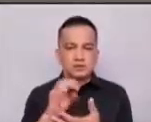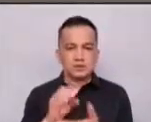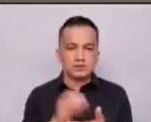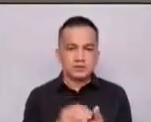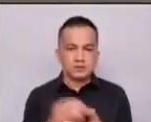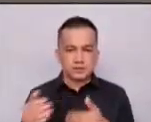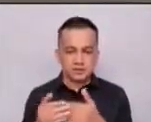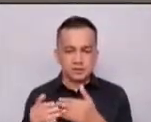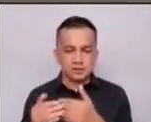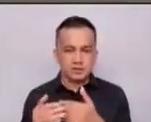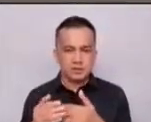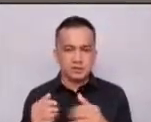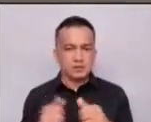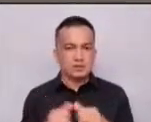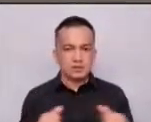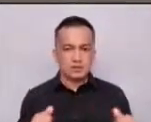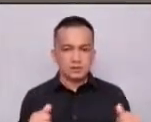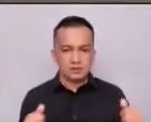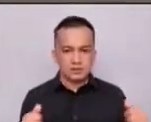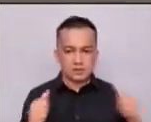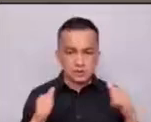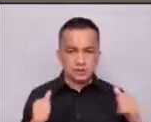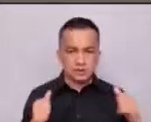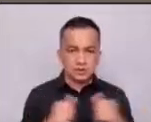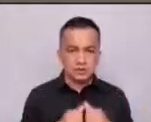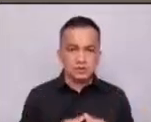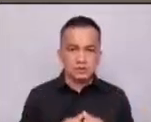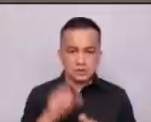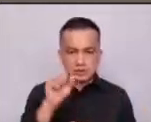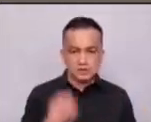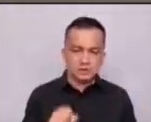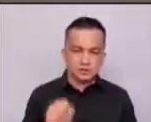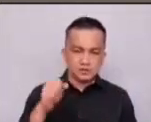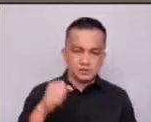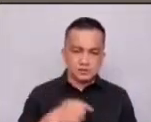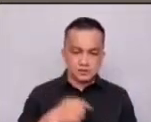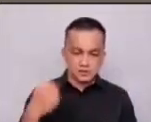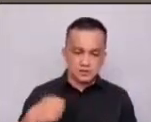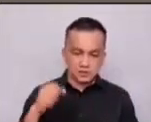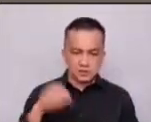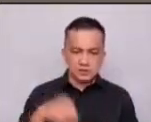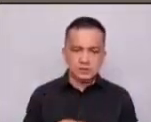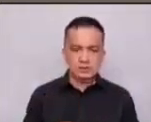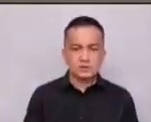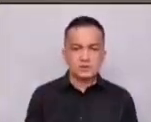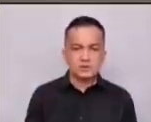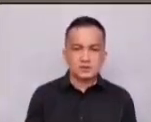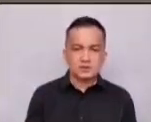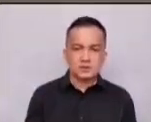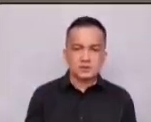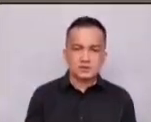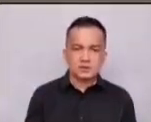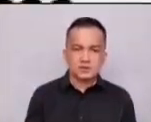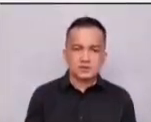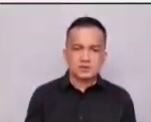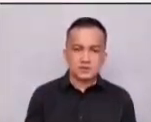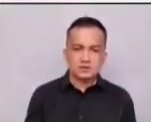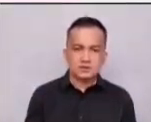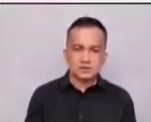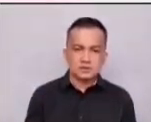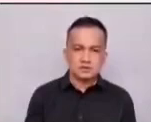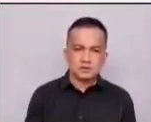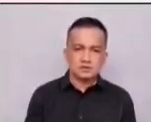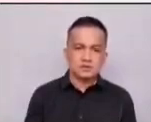closest area to the South China Sea, but it's very clearly on Philippine territory.